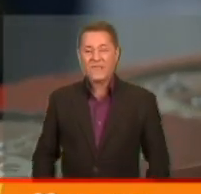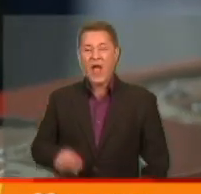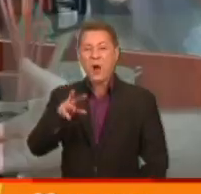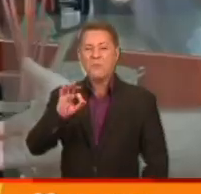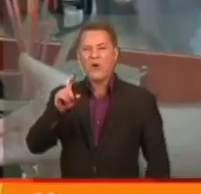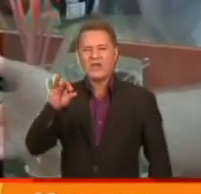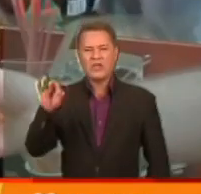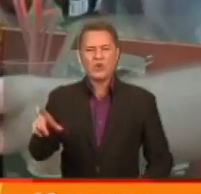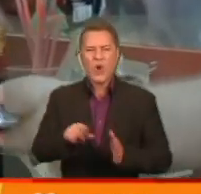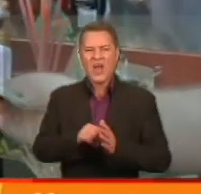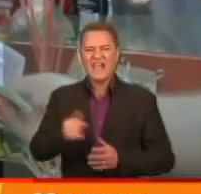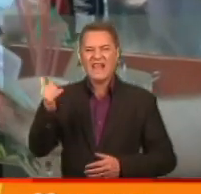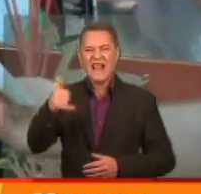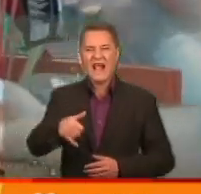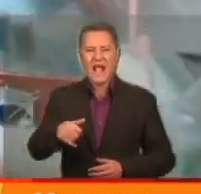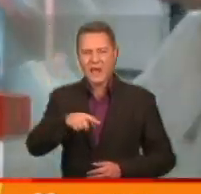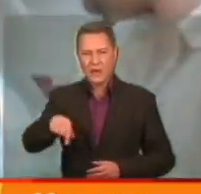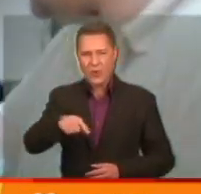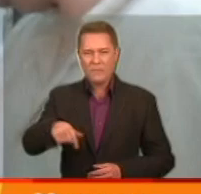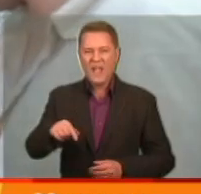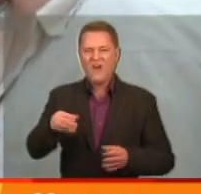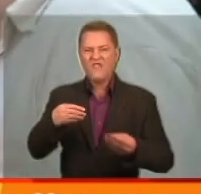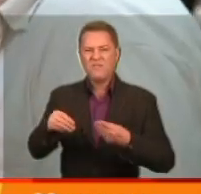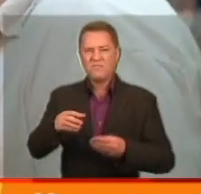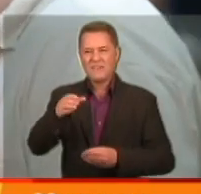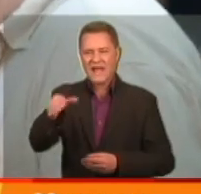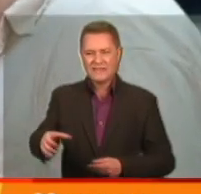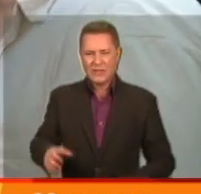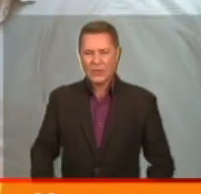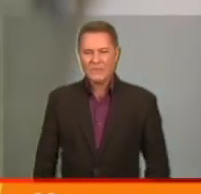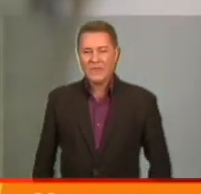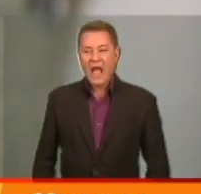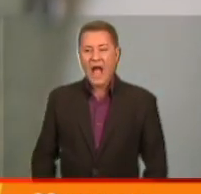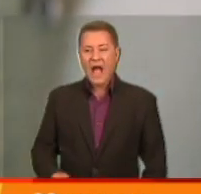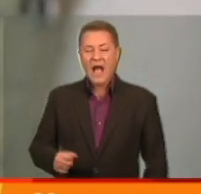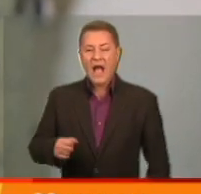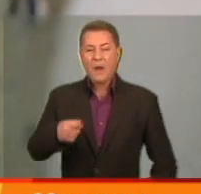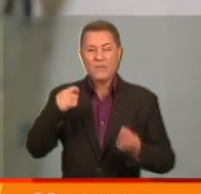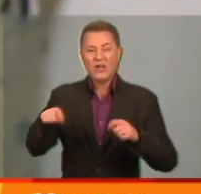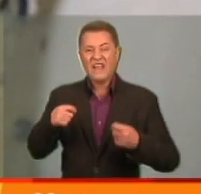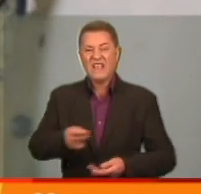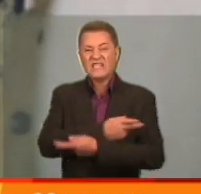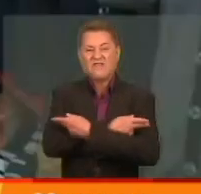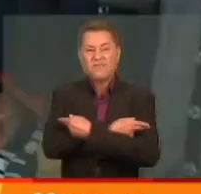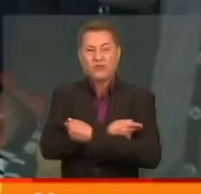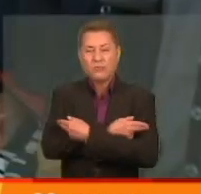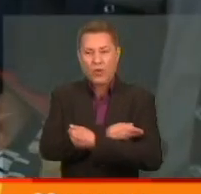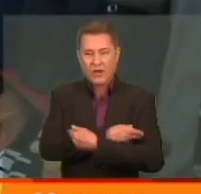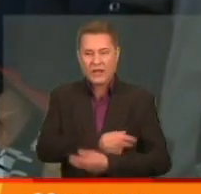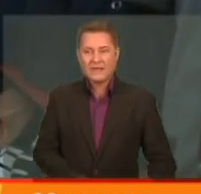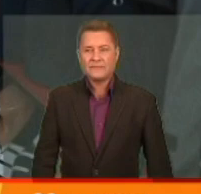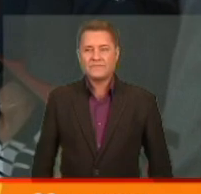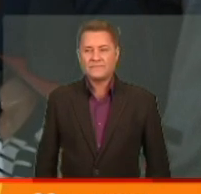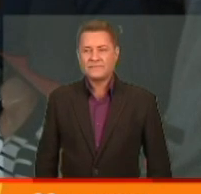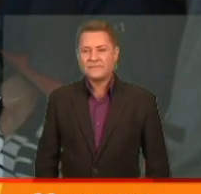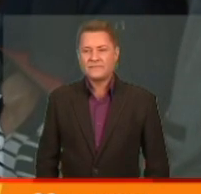з лікером глюкурасао в пластику. А зонтик є? Продавець футболок, класична сцена.